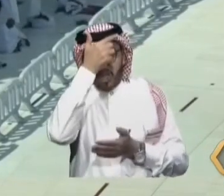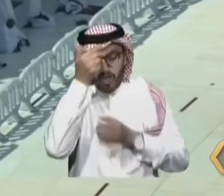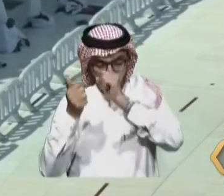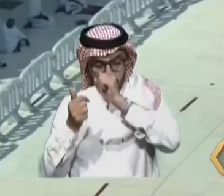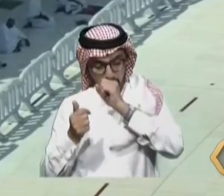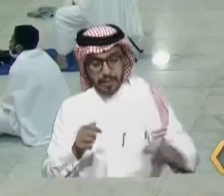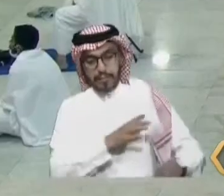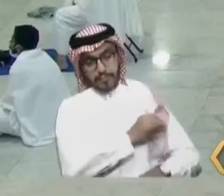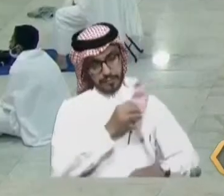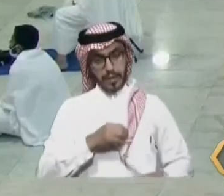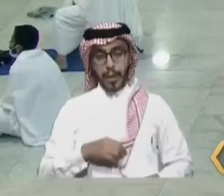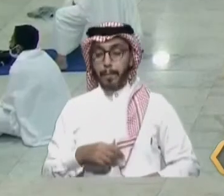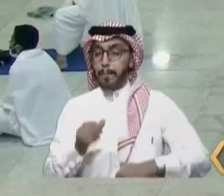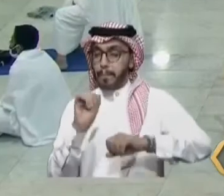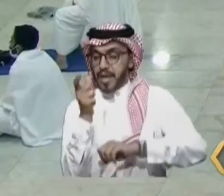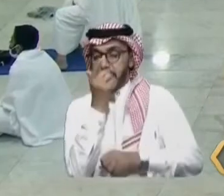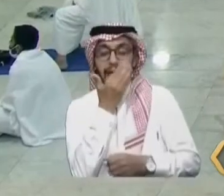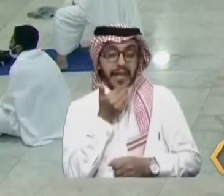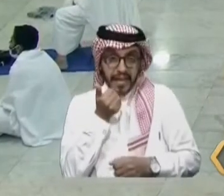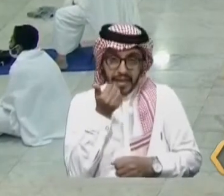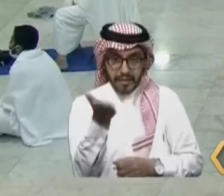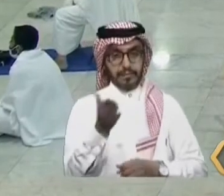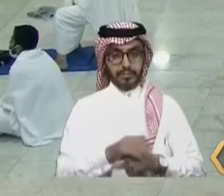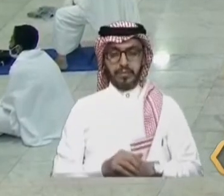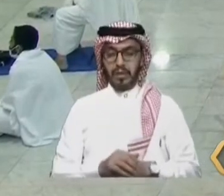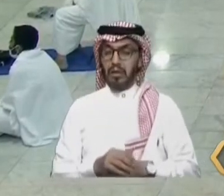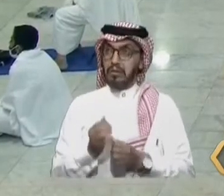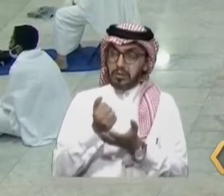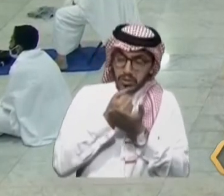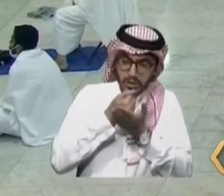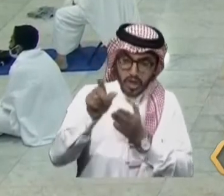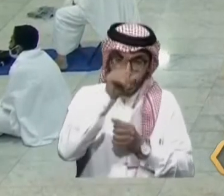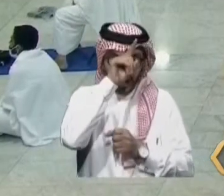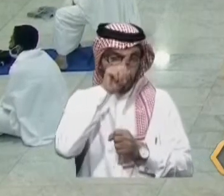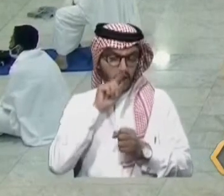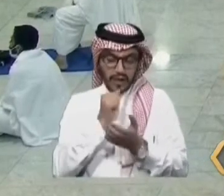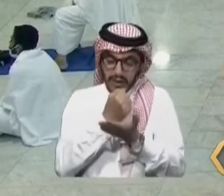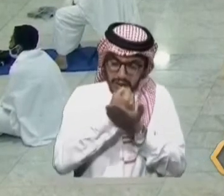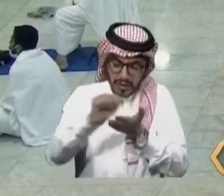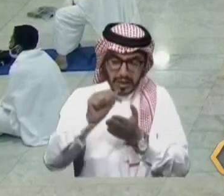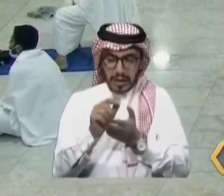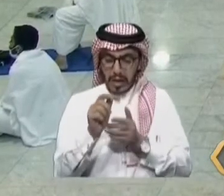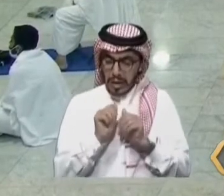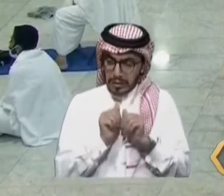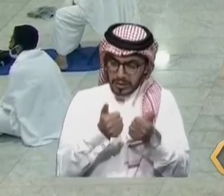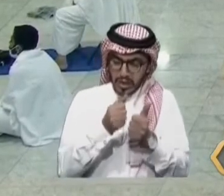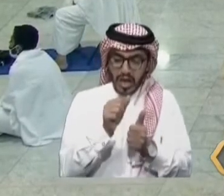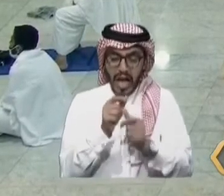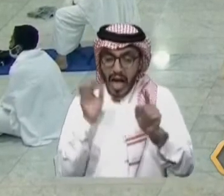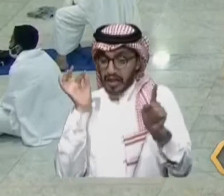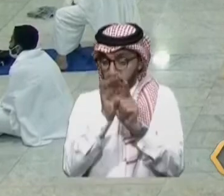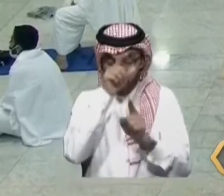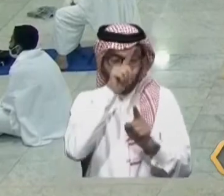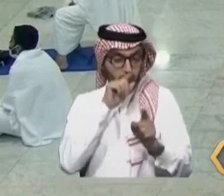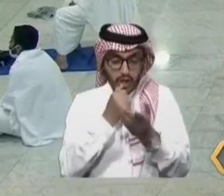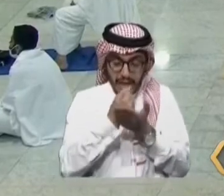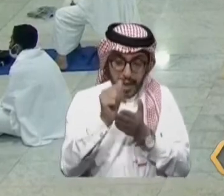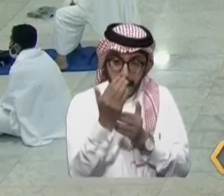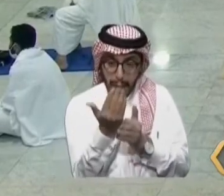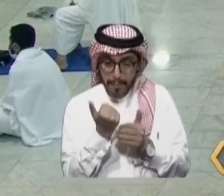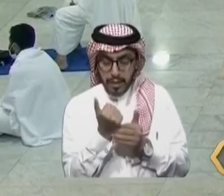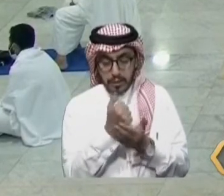الشر بما قدر من الخير، ودفع ما يريده الشيطان ويسعى إليه من الشر قبل أن